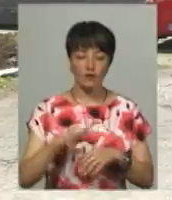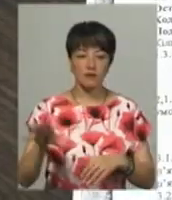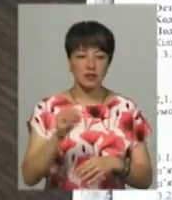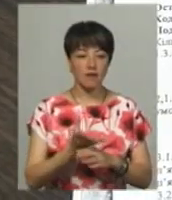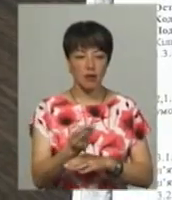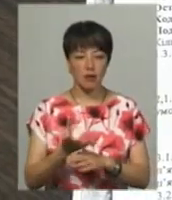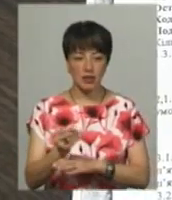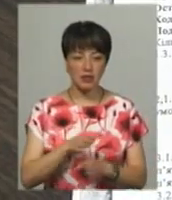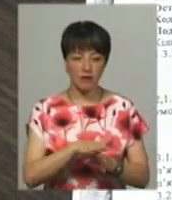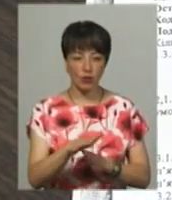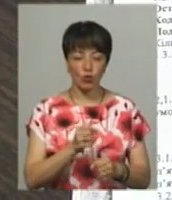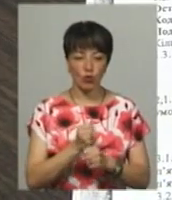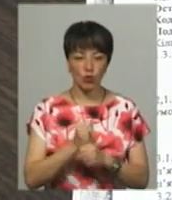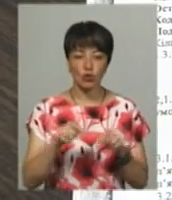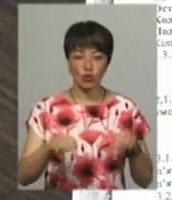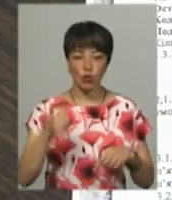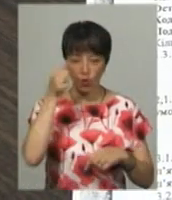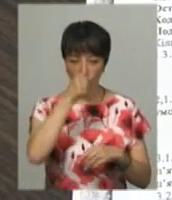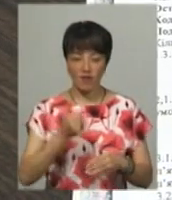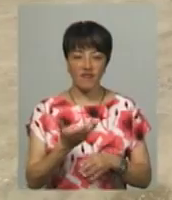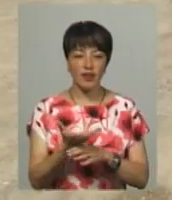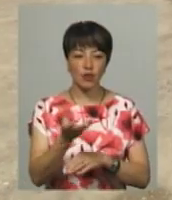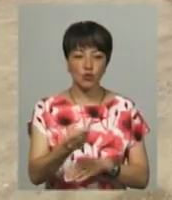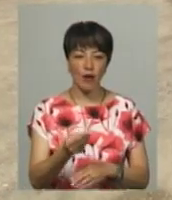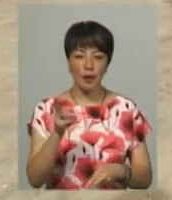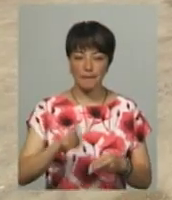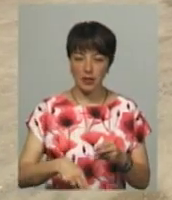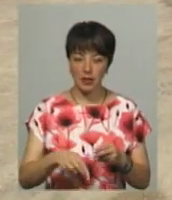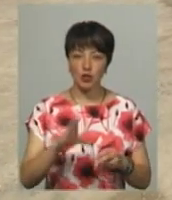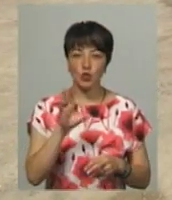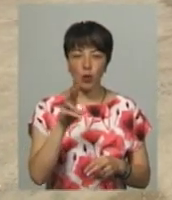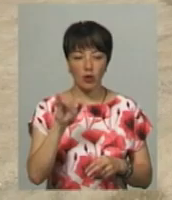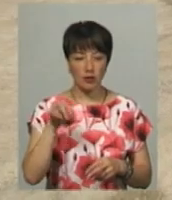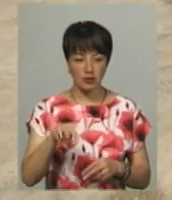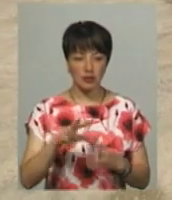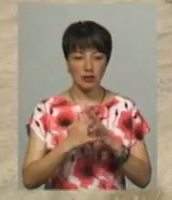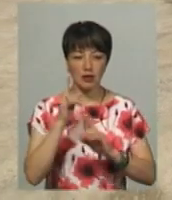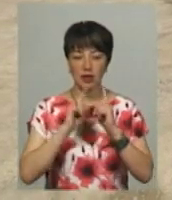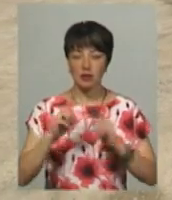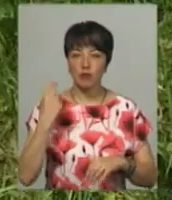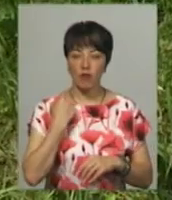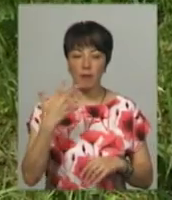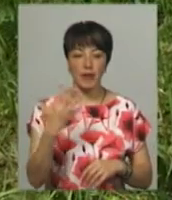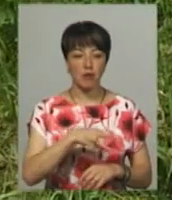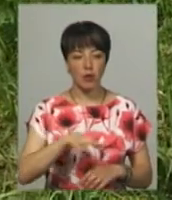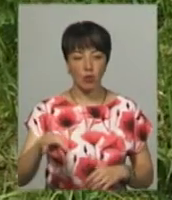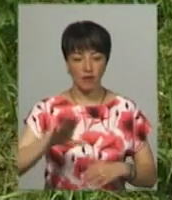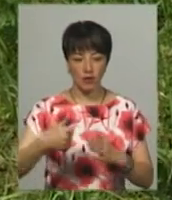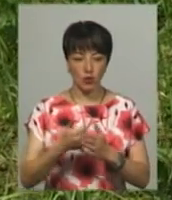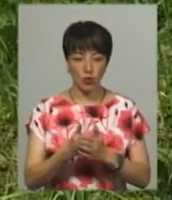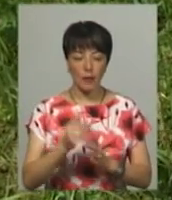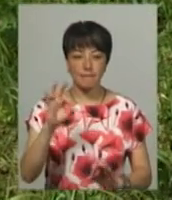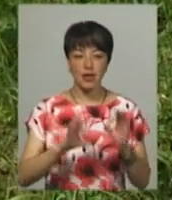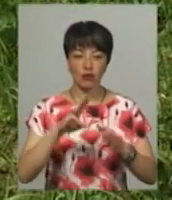виплати за виконані роботи. Того ж року фінансування припинилося. На той час ще Соколівська сільрада заборгувала «Нафтогазу» 5 мільйонів. Відтоді пеня і